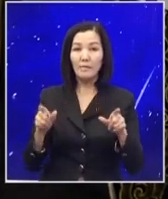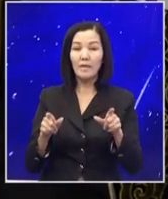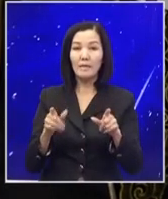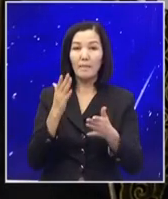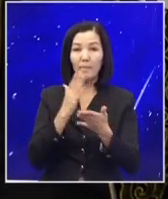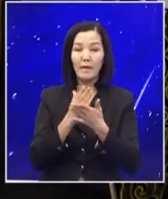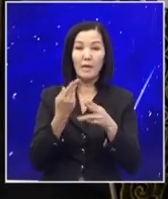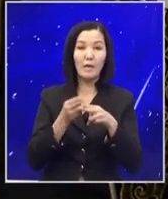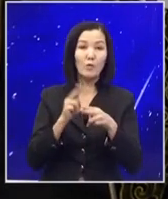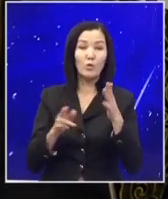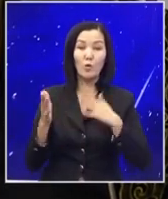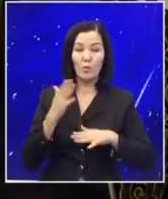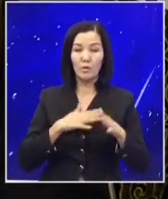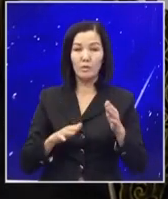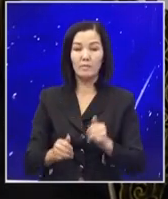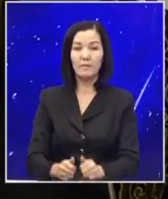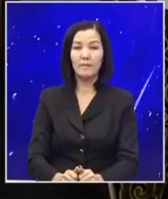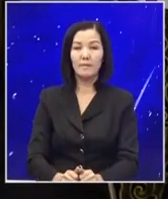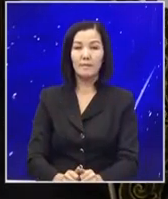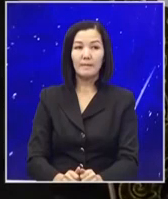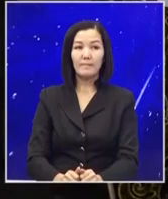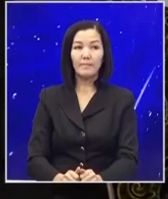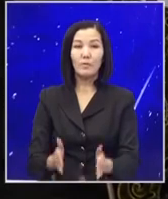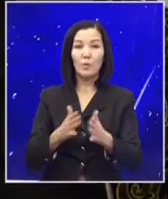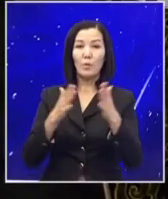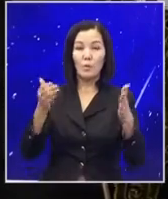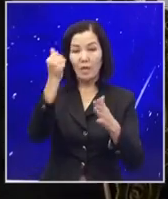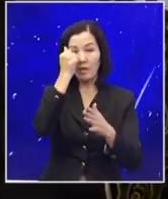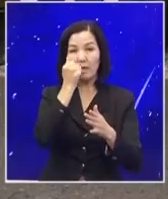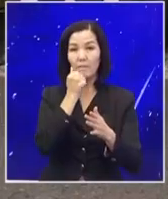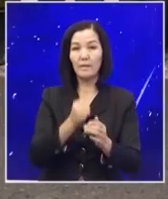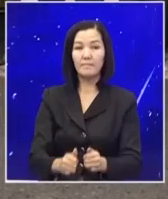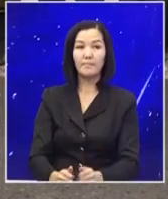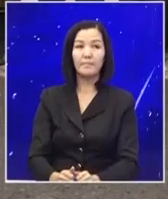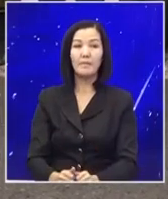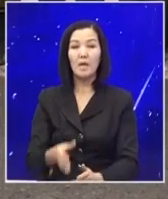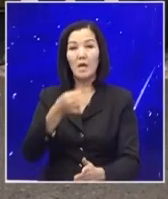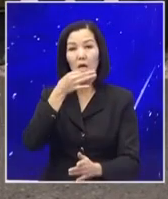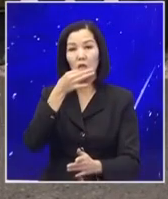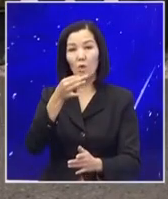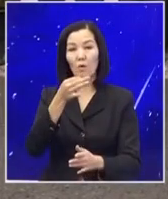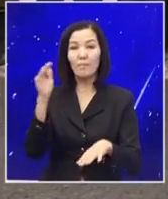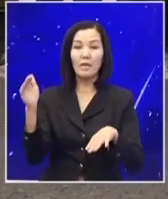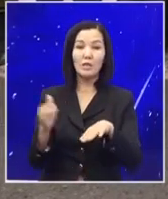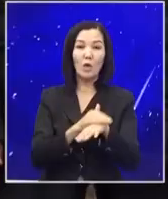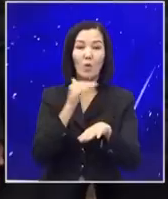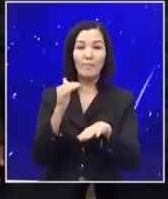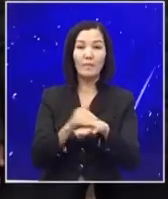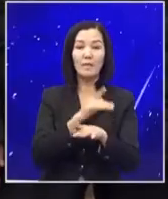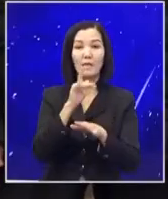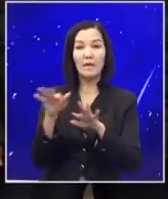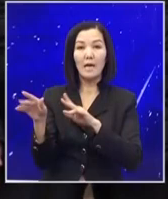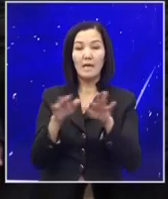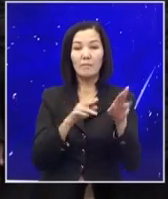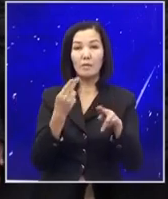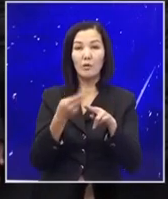көбірек беруін Алла нәсіп етсін деймін. Үлкен рахмет баршаңызға. Жауапты әрі сауаптамал мұнымен біткен жоқ. Тап